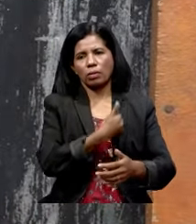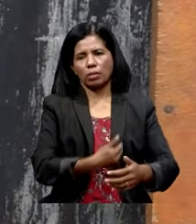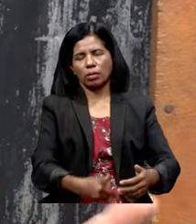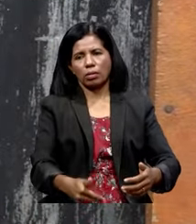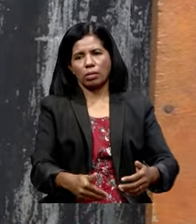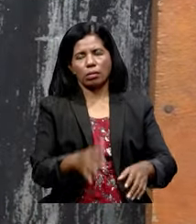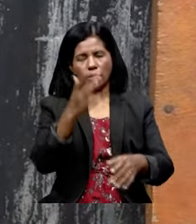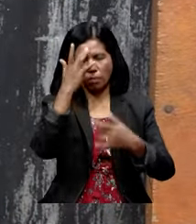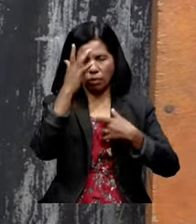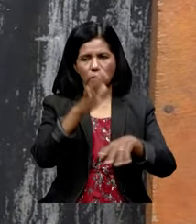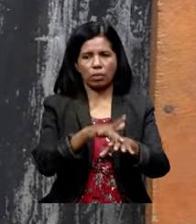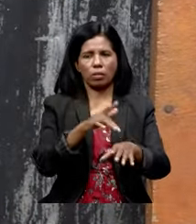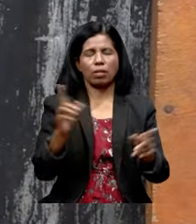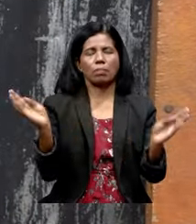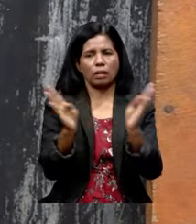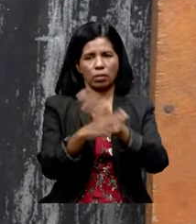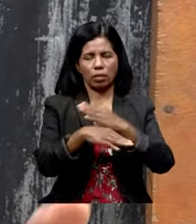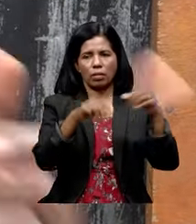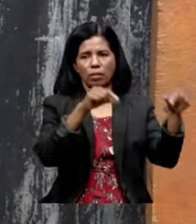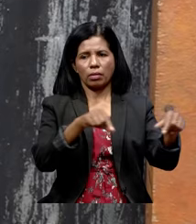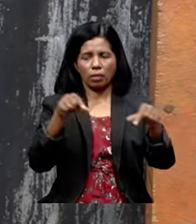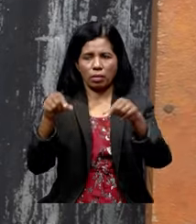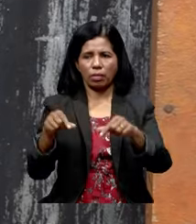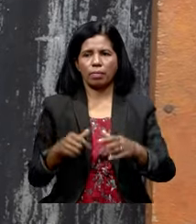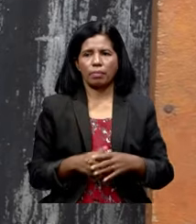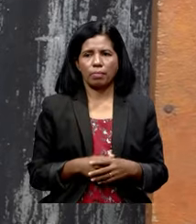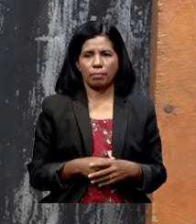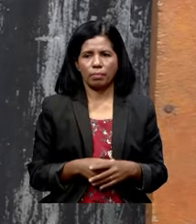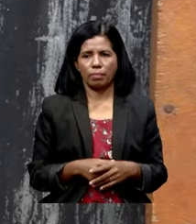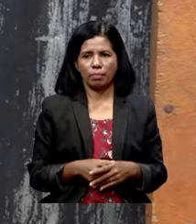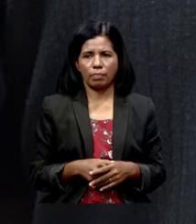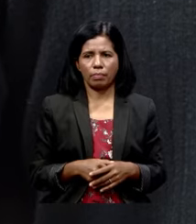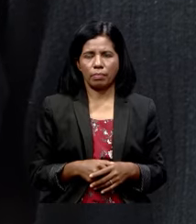moris konanya maknanya, asa saya buatnya saya sorin deh.